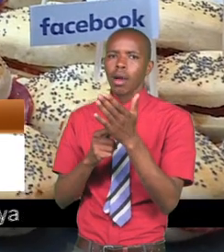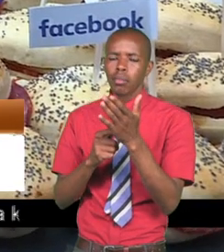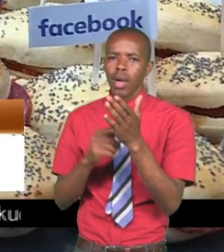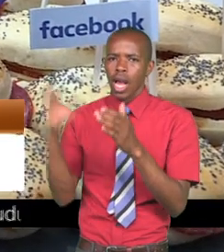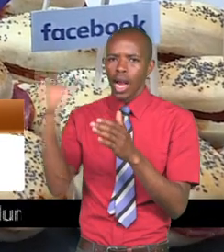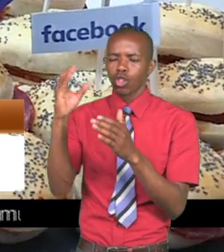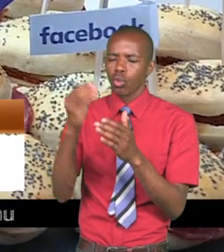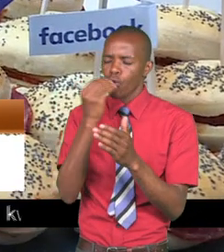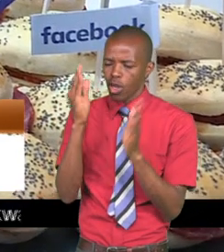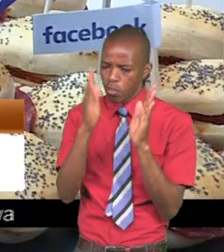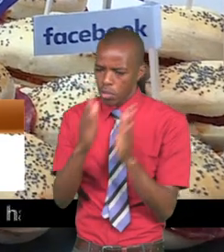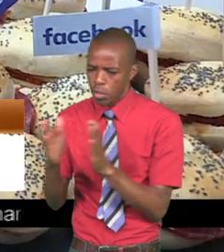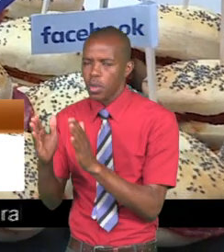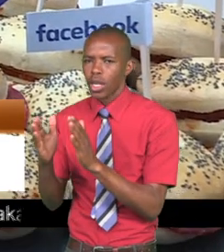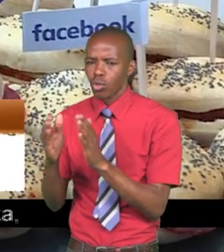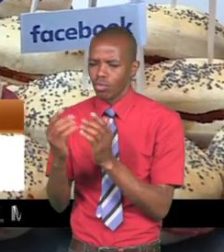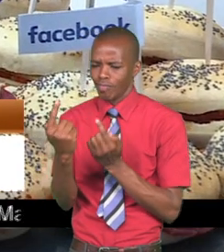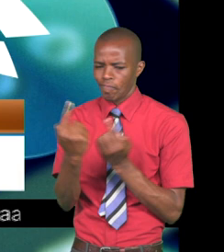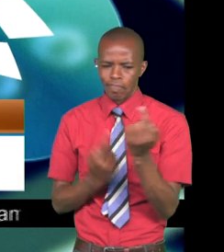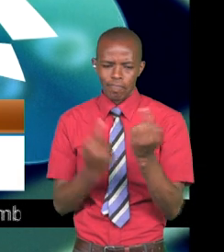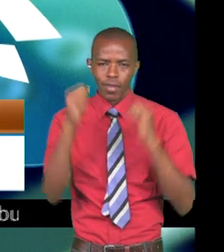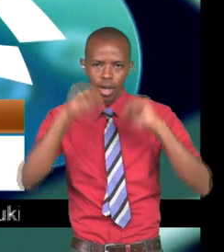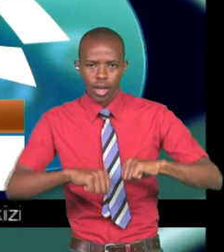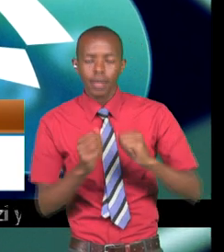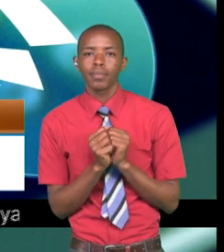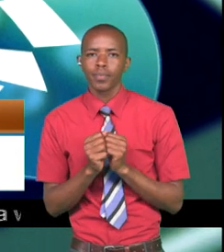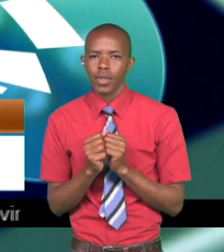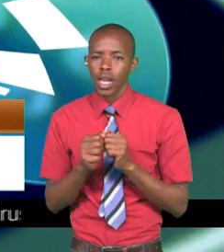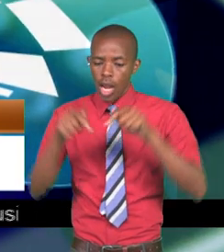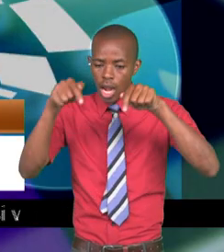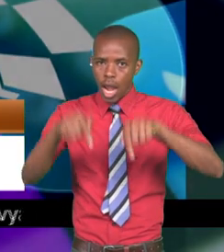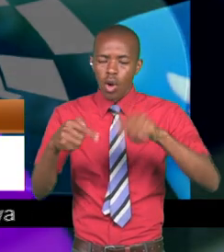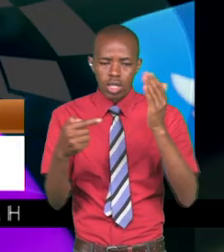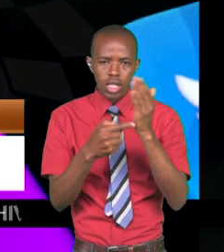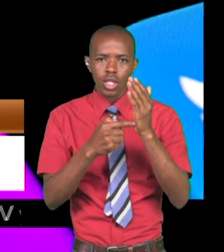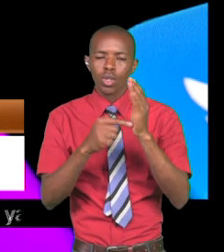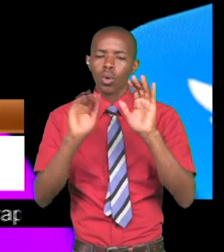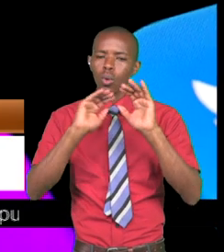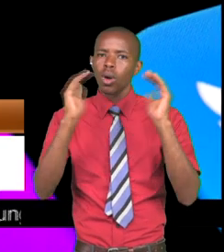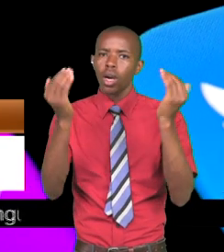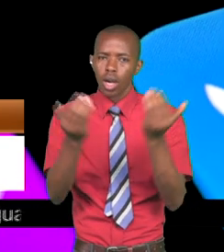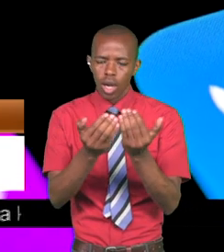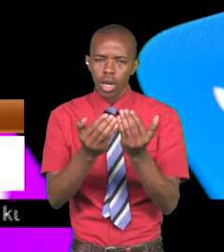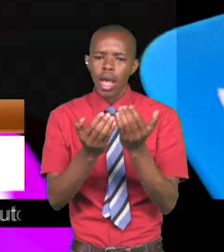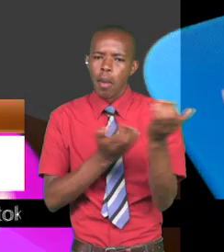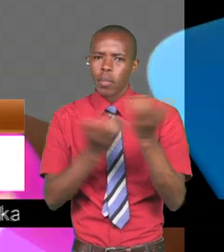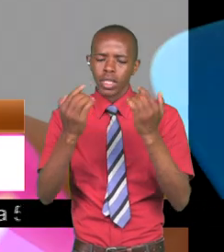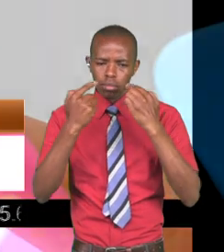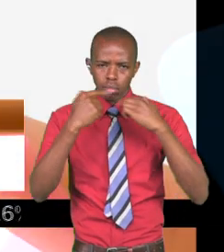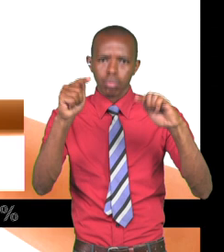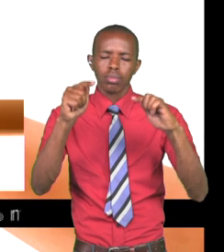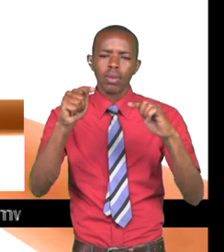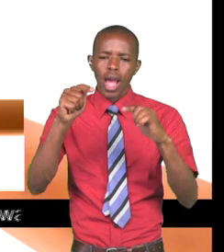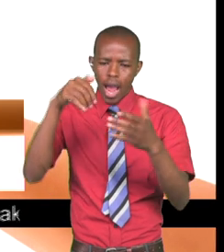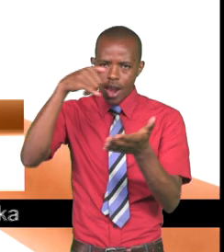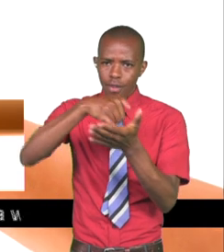watarajiwa mankuli ili wapate kuwavutia. Kwenye karne hii ya kidijitali, matangazo haya ya kibiashara yameingilia mfumo